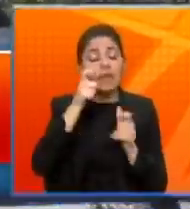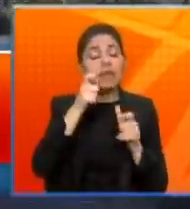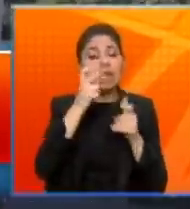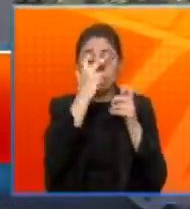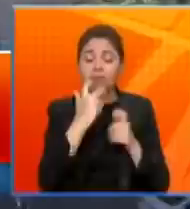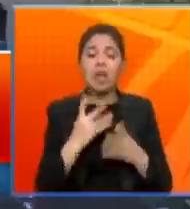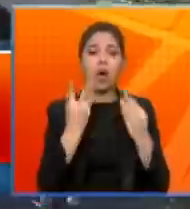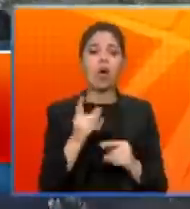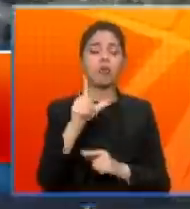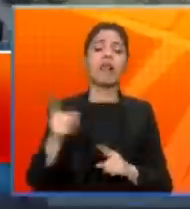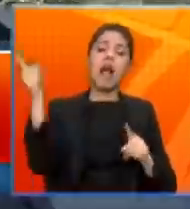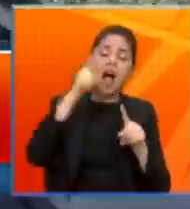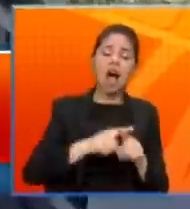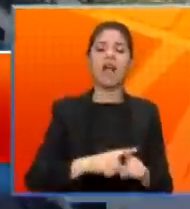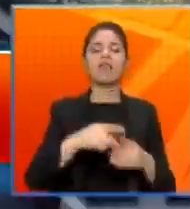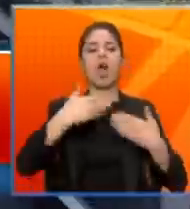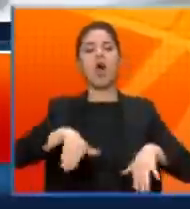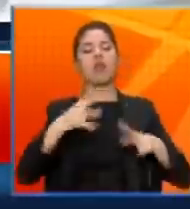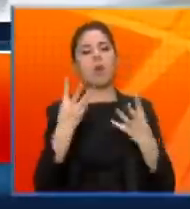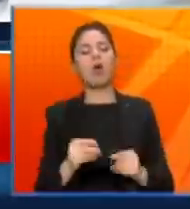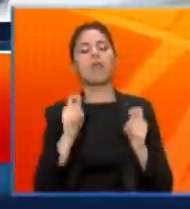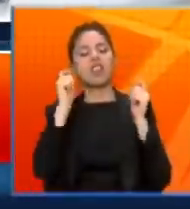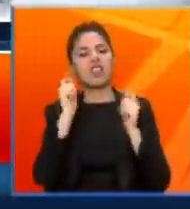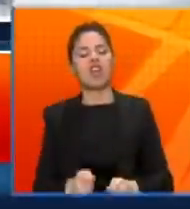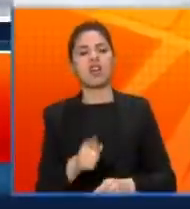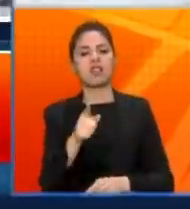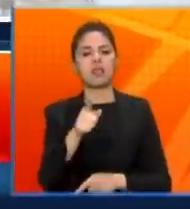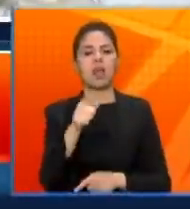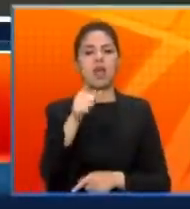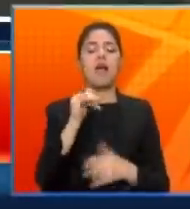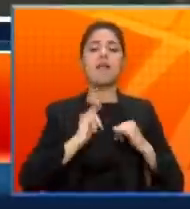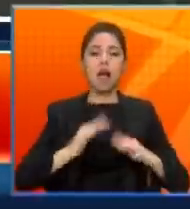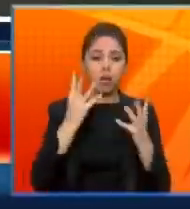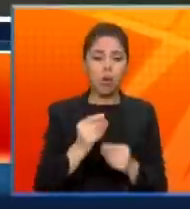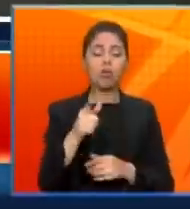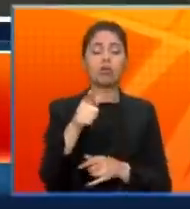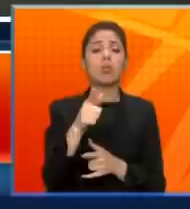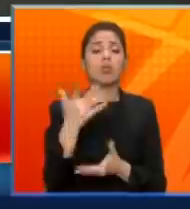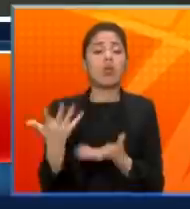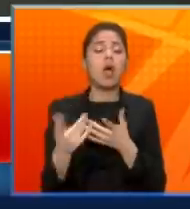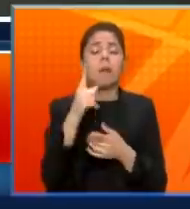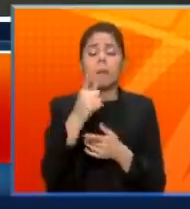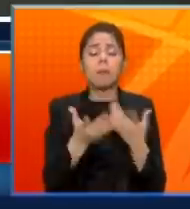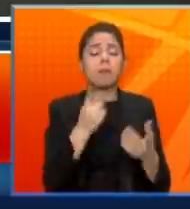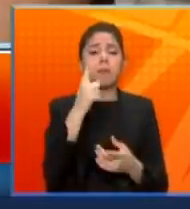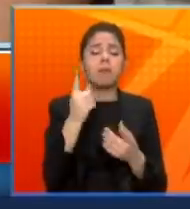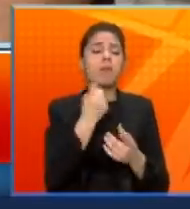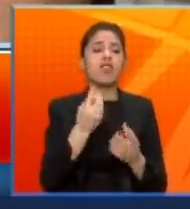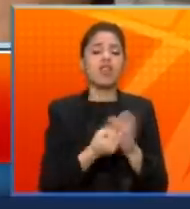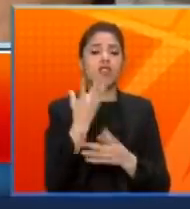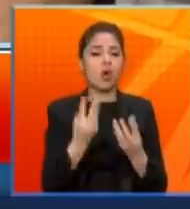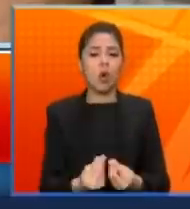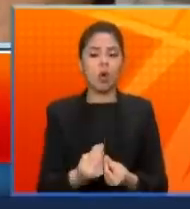uyulması, hatta ilave tedbirlerin alınması şart. Rahatladığımız her noktada bir şey patlayabiliyor. Ona da dikkatli gitmek